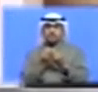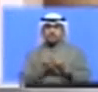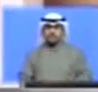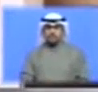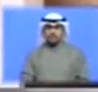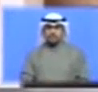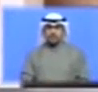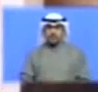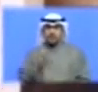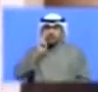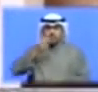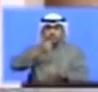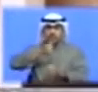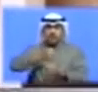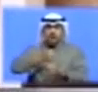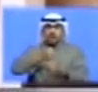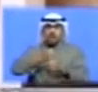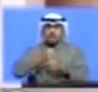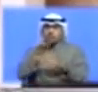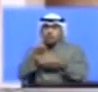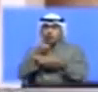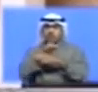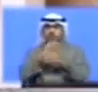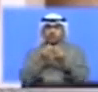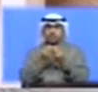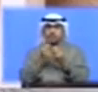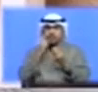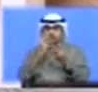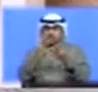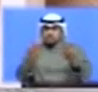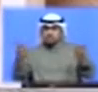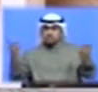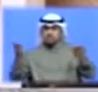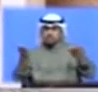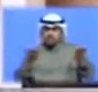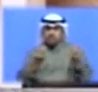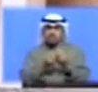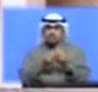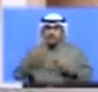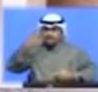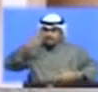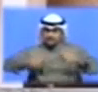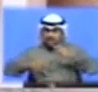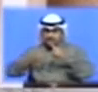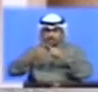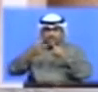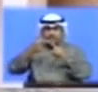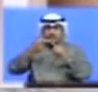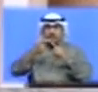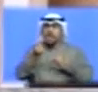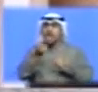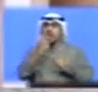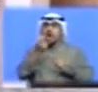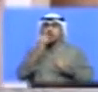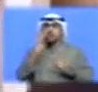واللعابية. هناك ورشتين عمل على أعلى المستويات، واحدة تشخيصية واحدة علاجية. التشخيصية اللي تتكلم عن